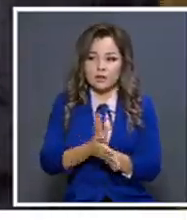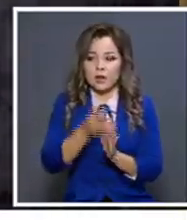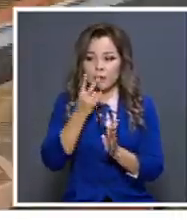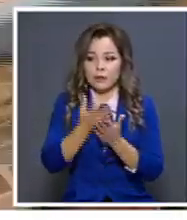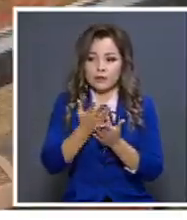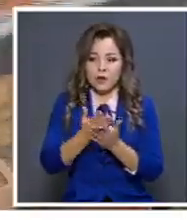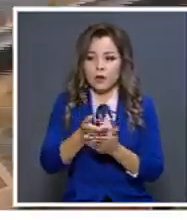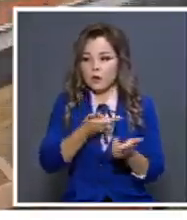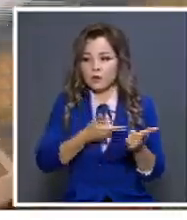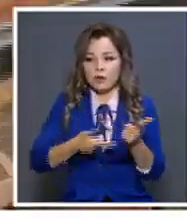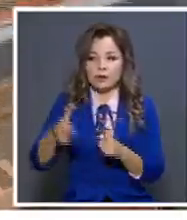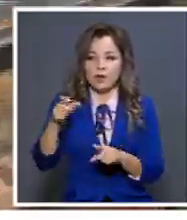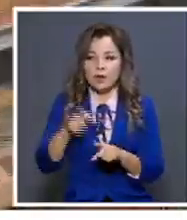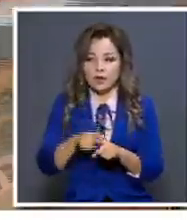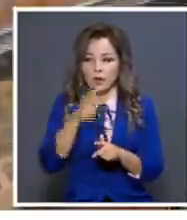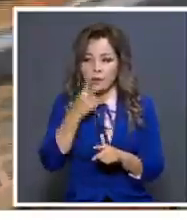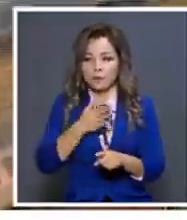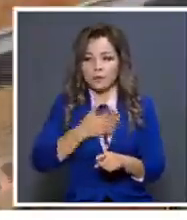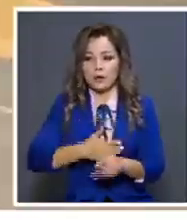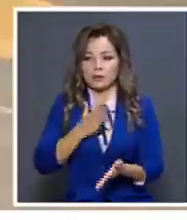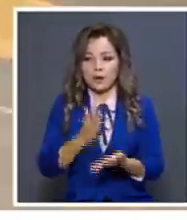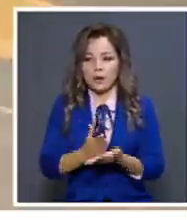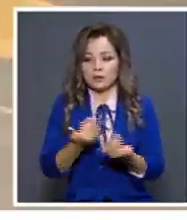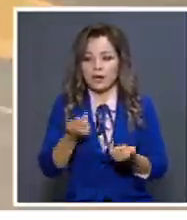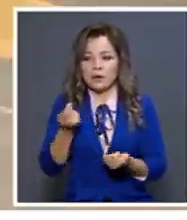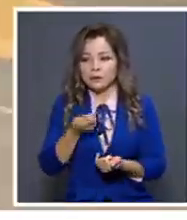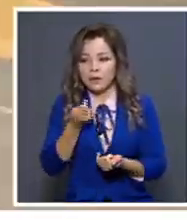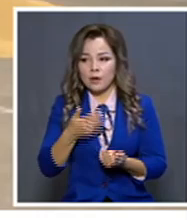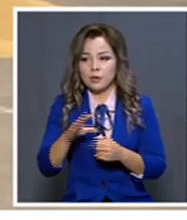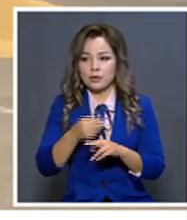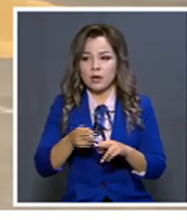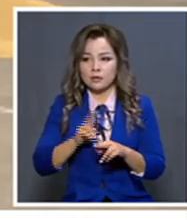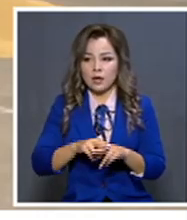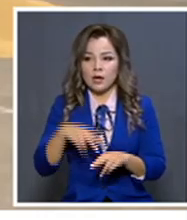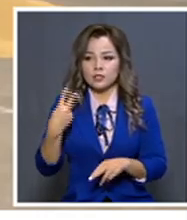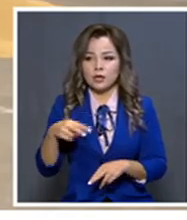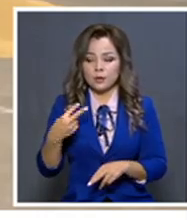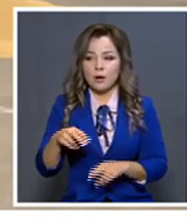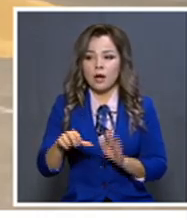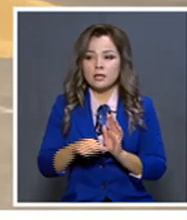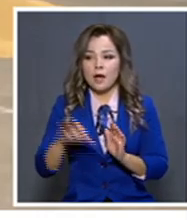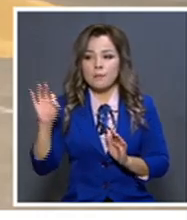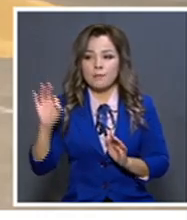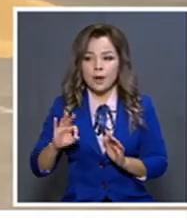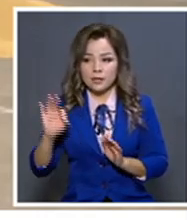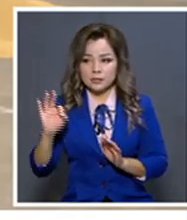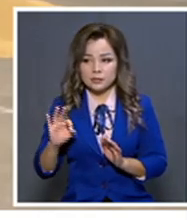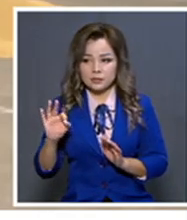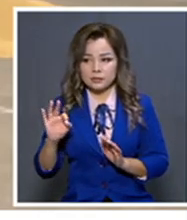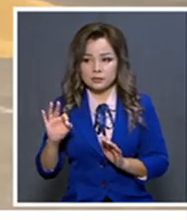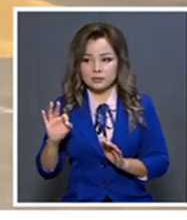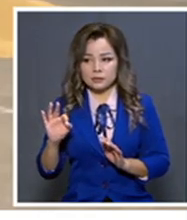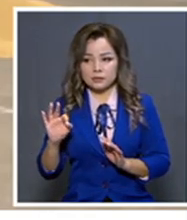тояды. Осыған сұбатқан бидайды кликенісі 26%.